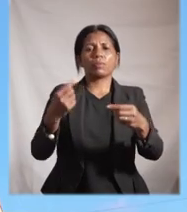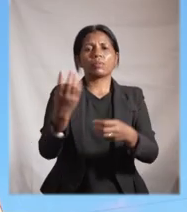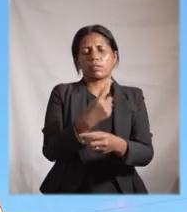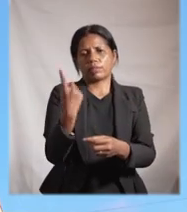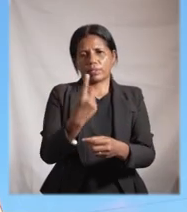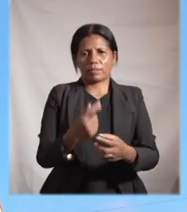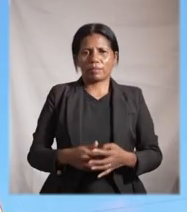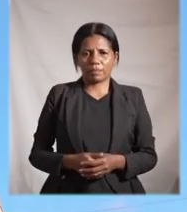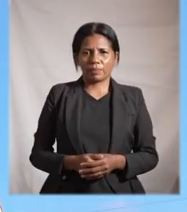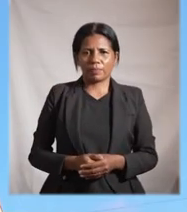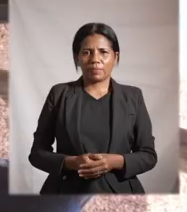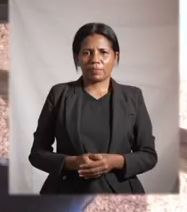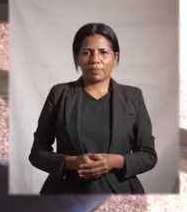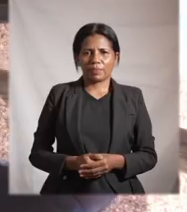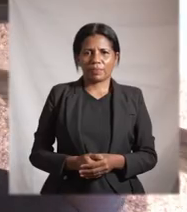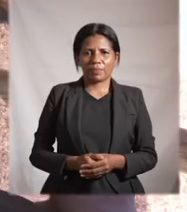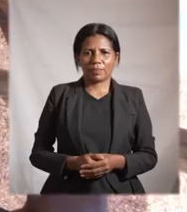ansan.